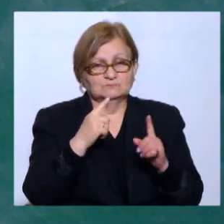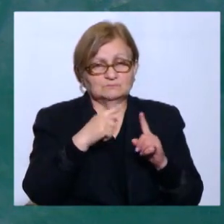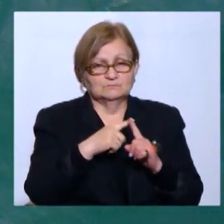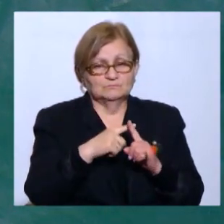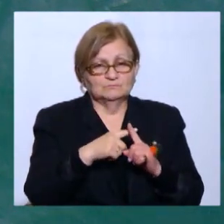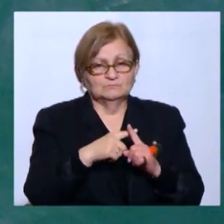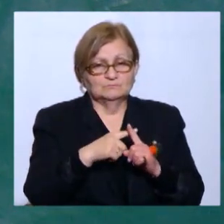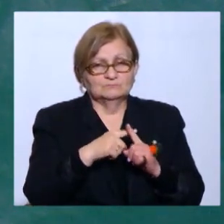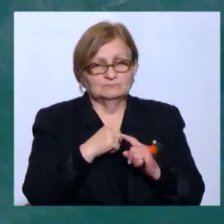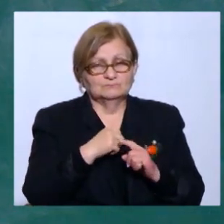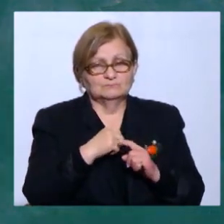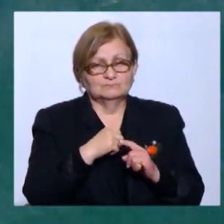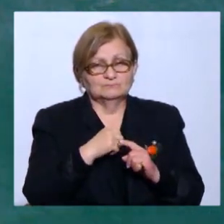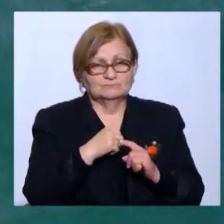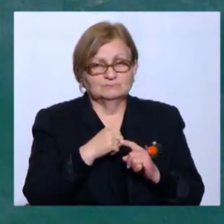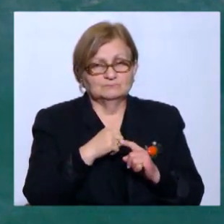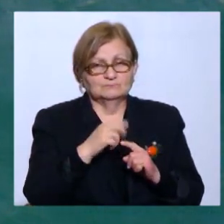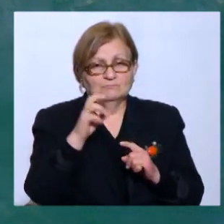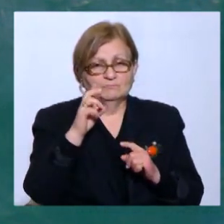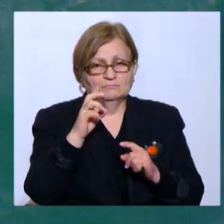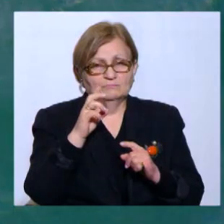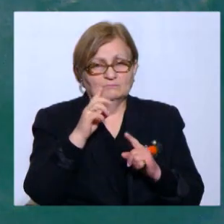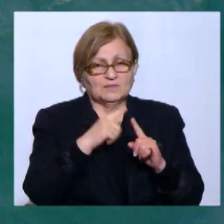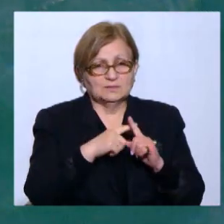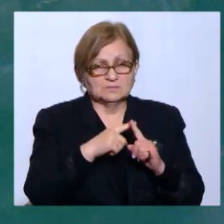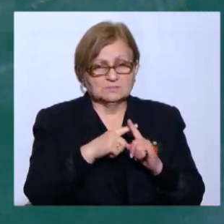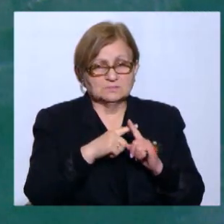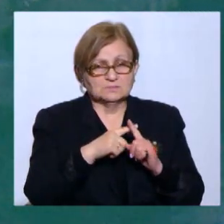momtsro asoti da x-i